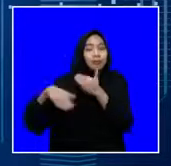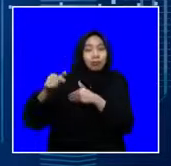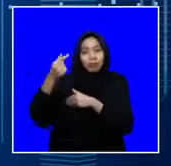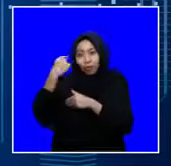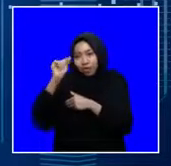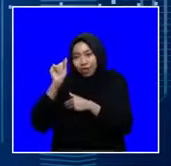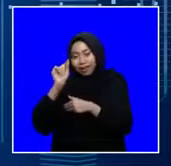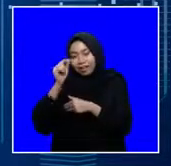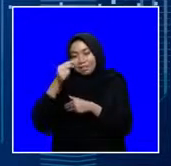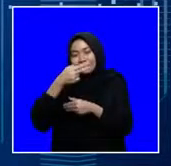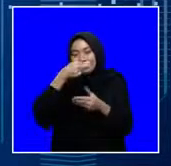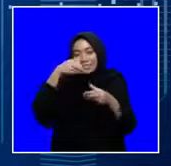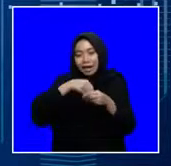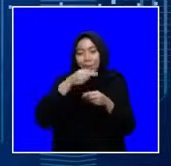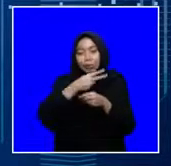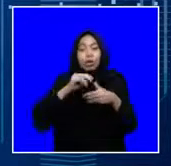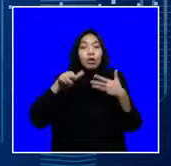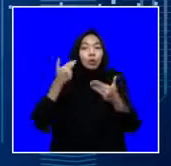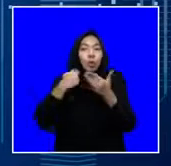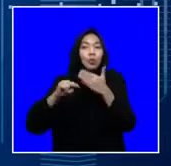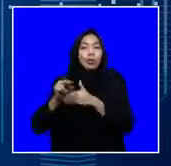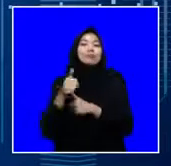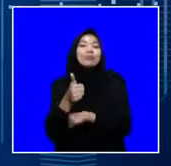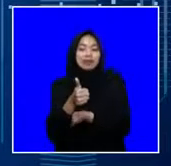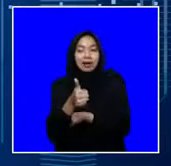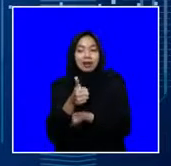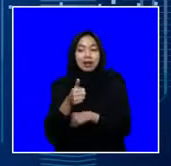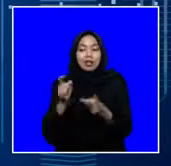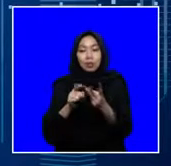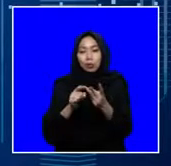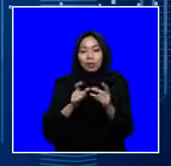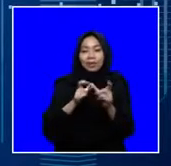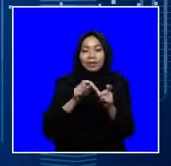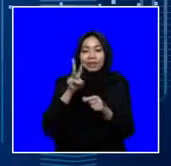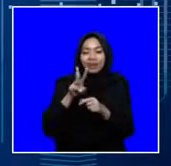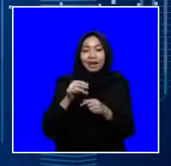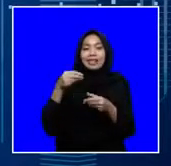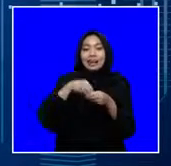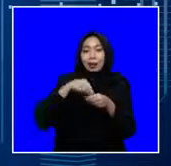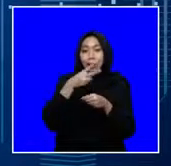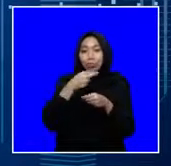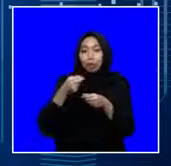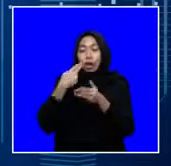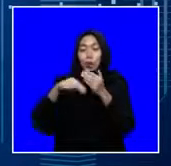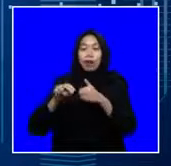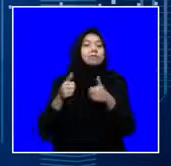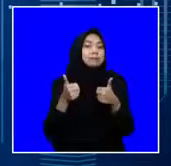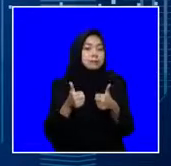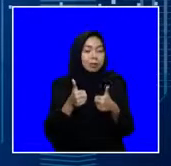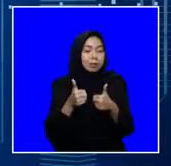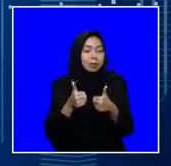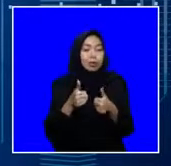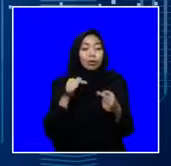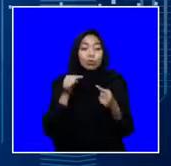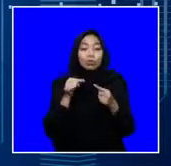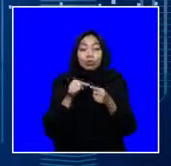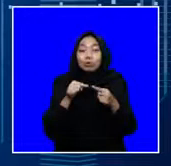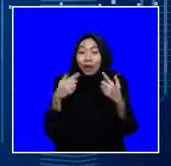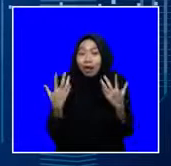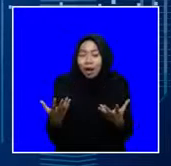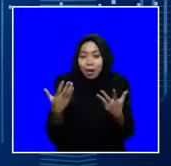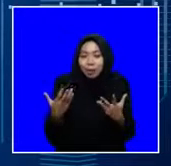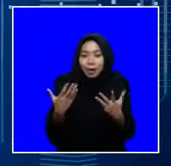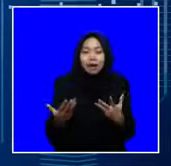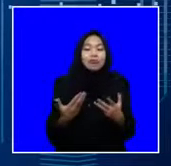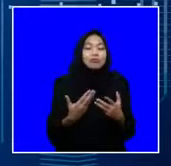beasiswa S3, ya, untuk kebudayaan ini juga dalam negeri dan luar negeri. Jadinya untuk bisa meningkatkan